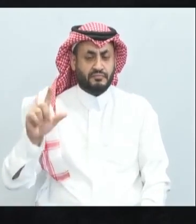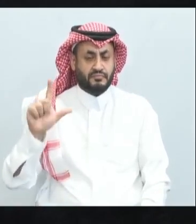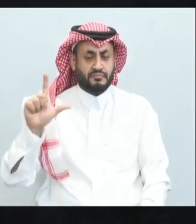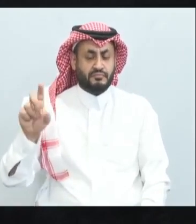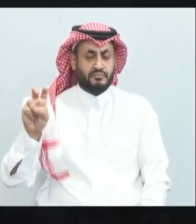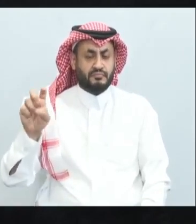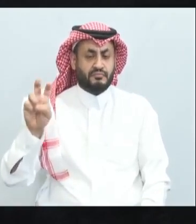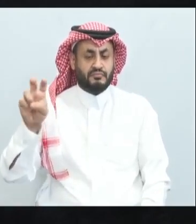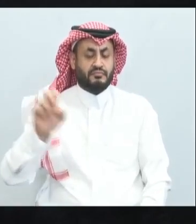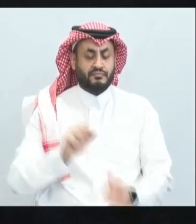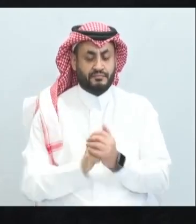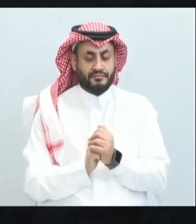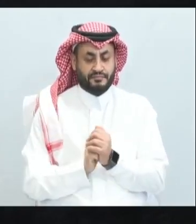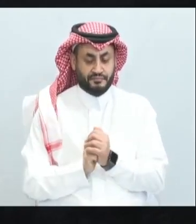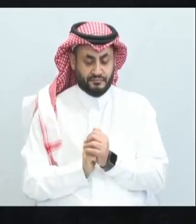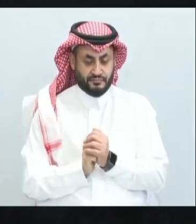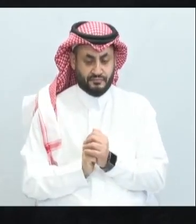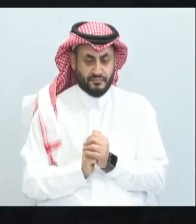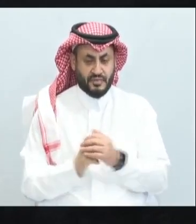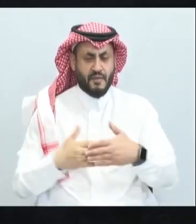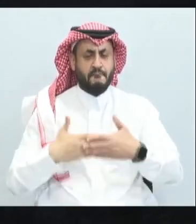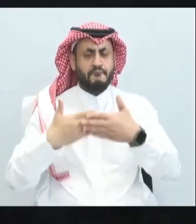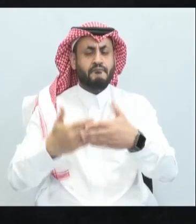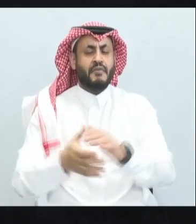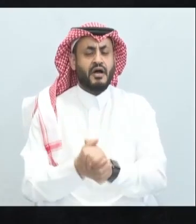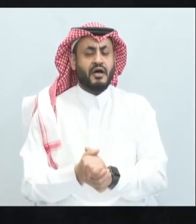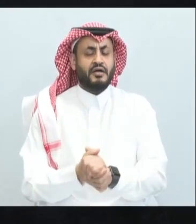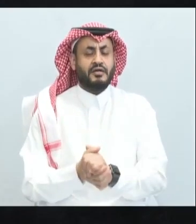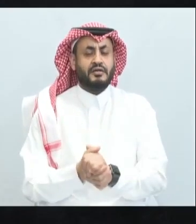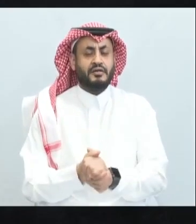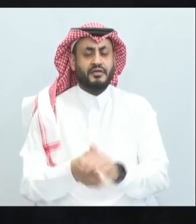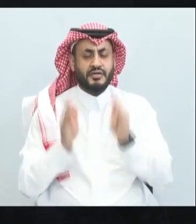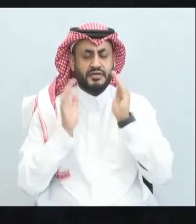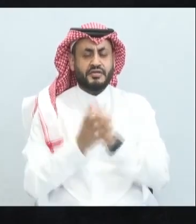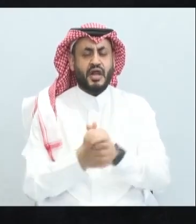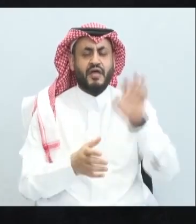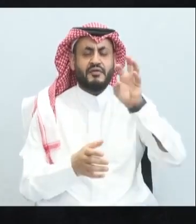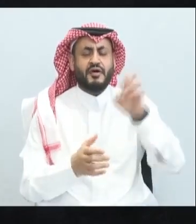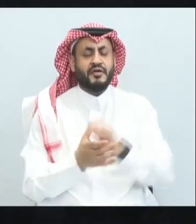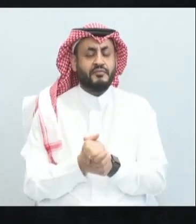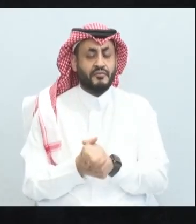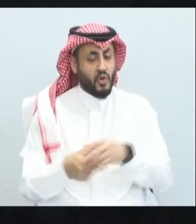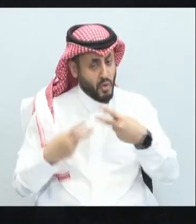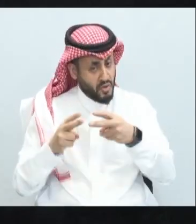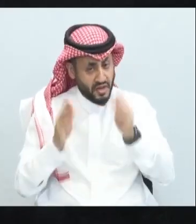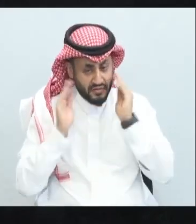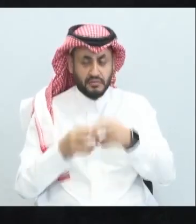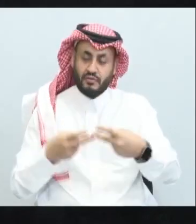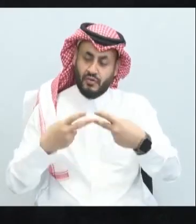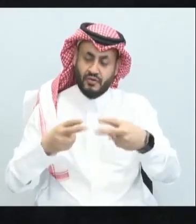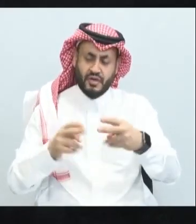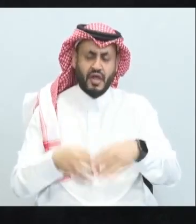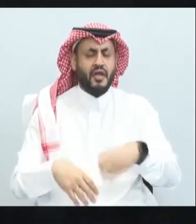كذلك ولنقول الان بعد صلاه المغرب بعد ان ادى هذه السنه الراتبه اراد ان يتنفل